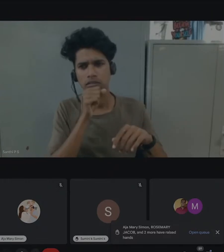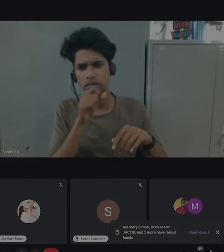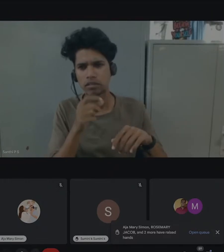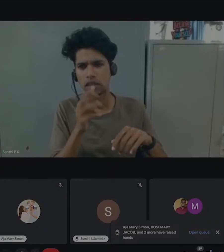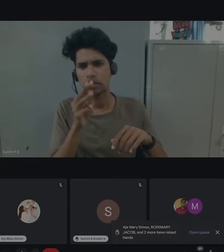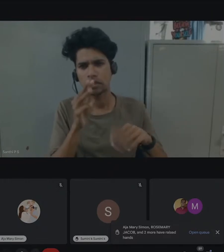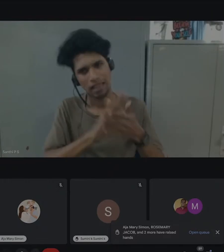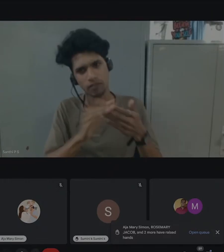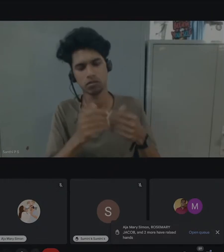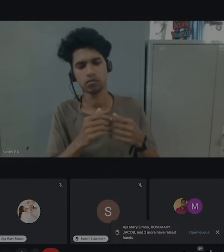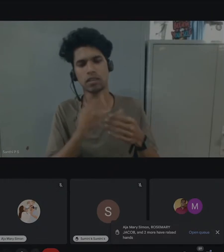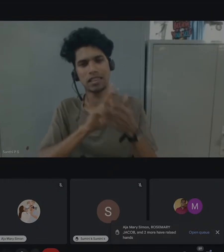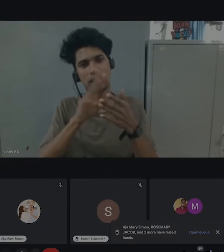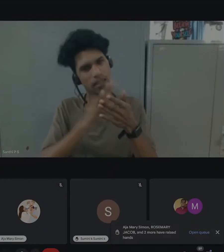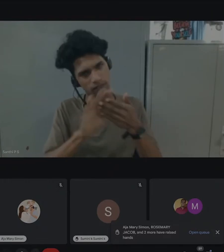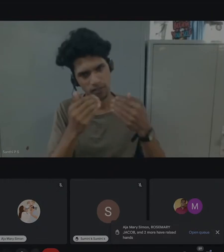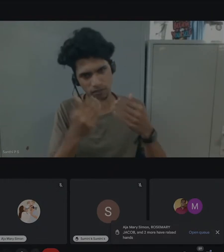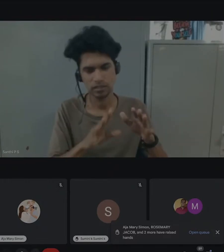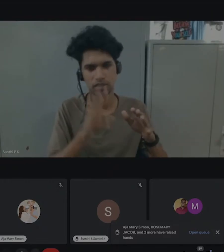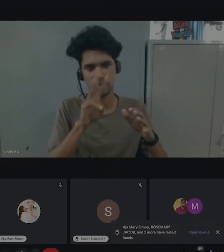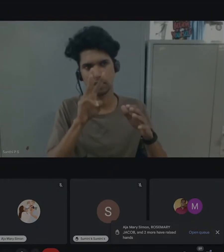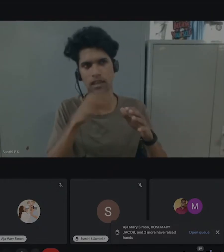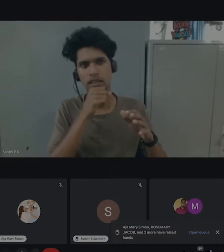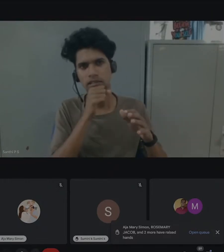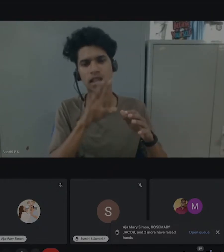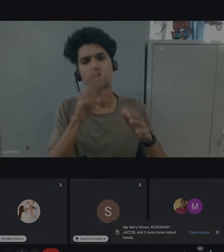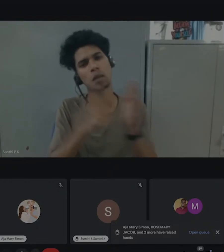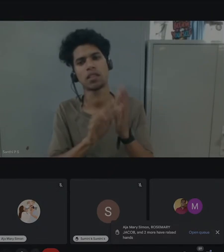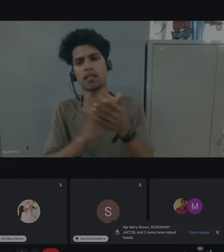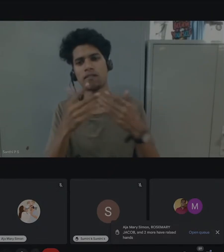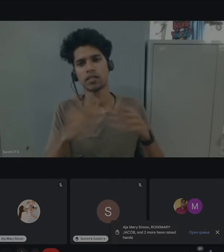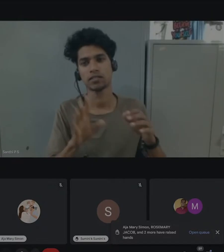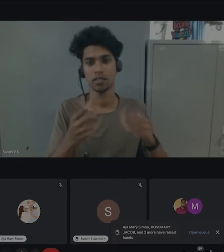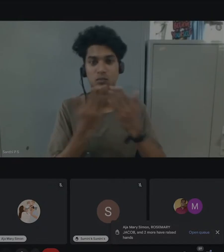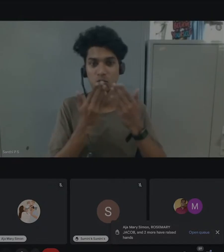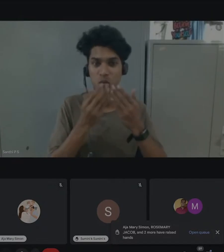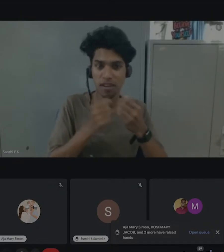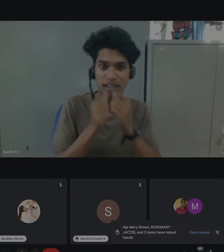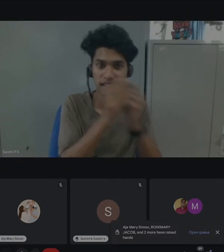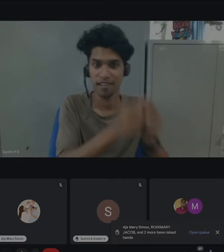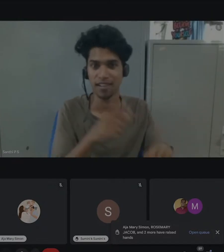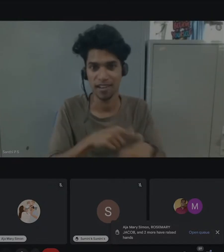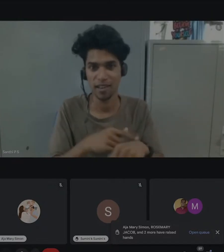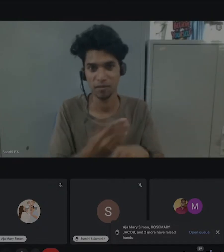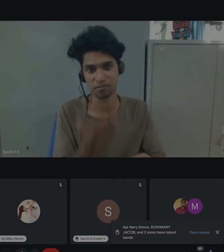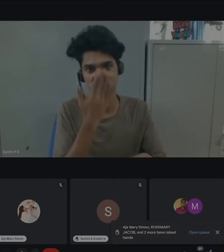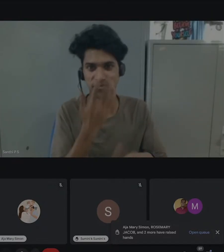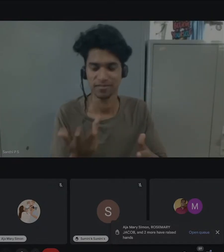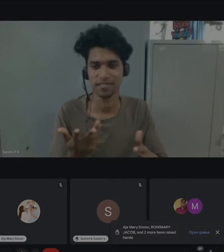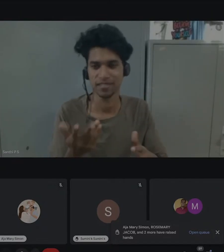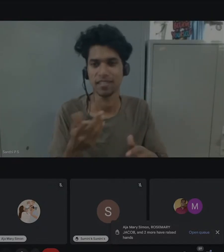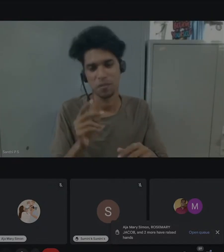3 വയസ്സ് കഴിഞ്ഞു. 3 വയസ്സും 3 മാസവും. അതെ, അപ്പൊ നമ്മളിപ്പോ സ്കൂളിൽ ചേർക്കേണ്ട പ്രായമൊക്കെ അടുത്തോണ്ടിരിക്കുകയാണ്. അപ്പൊ എത്രയും വേഗം സ്പീച്ച്